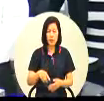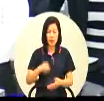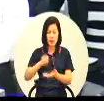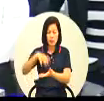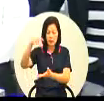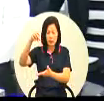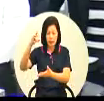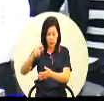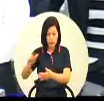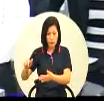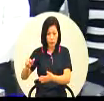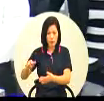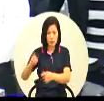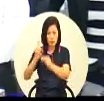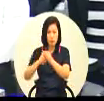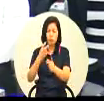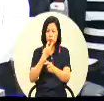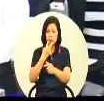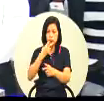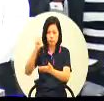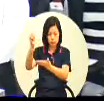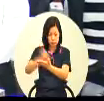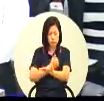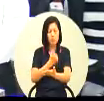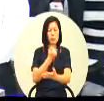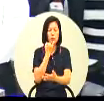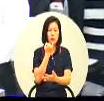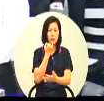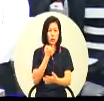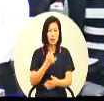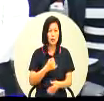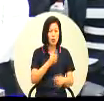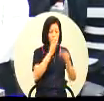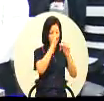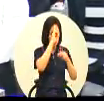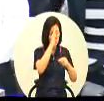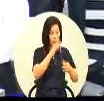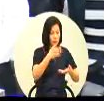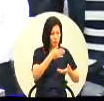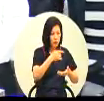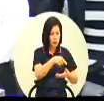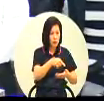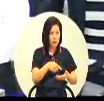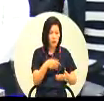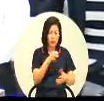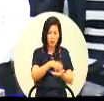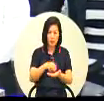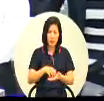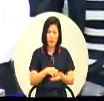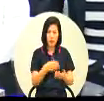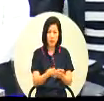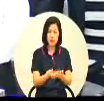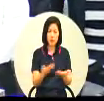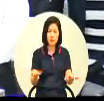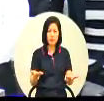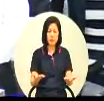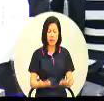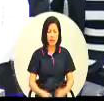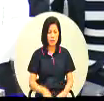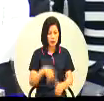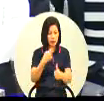中央强制进口了，那我们营养午餐我们到底要怎么办理？我们怎么样去教这些校